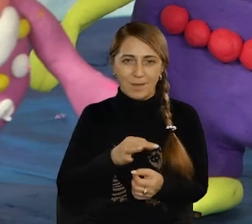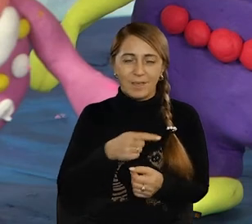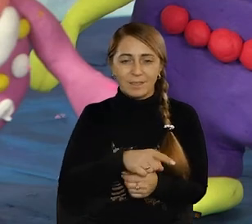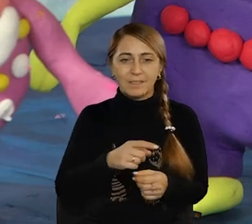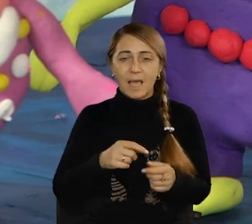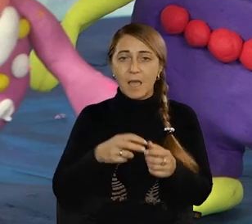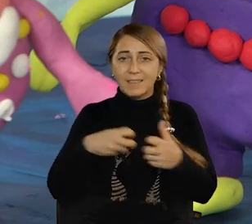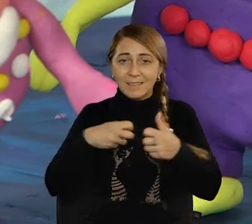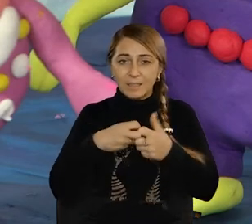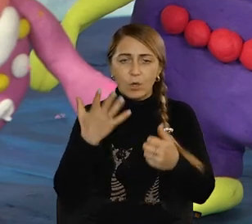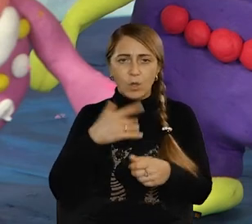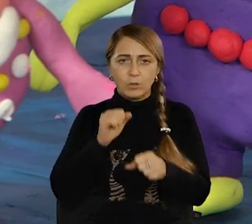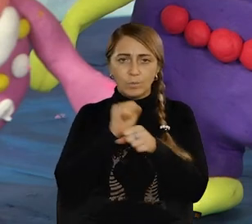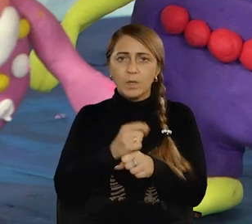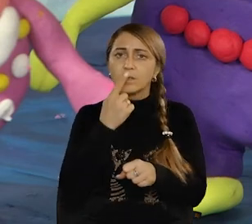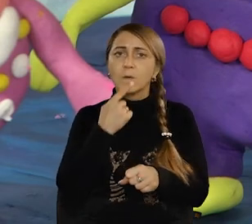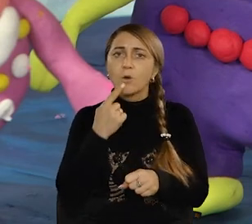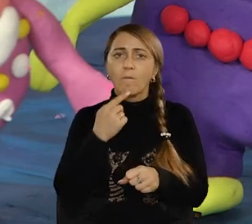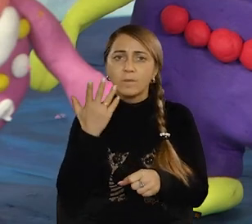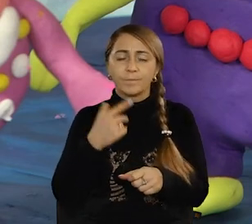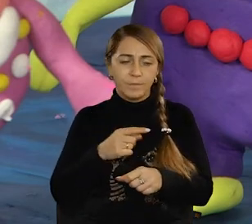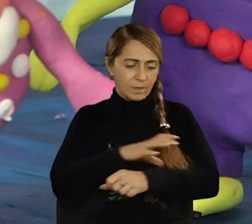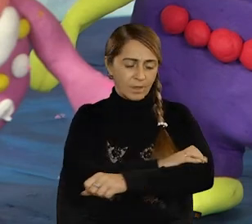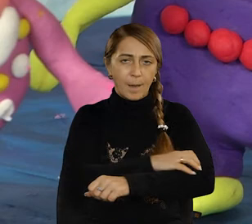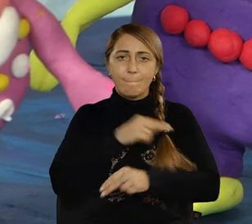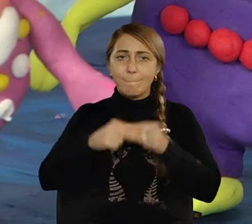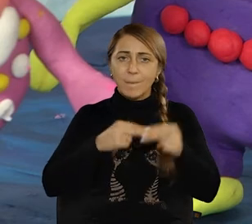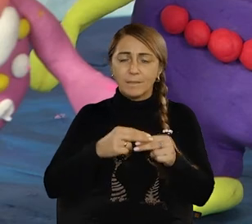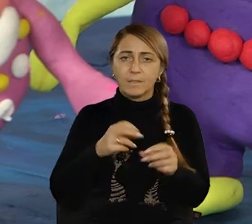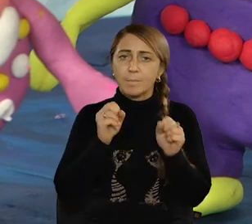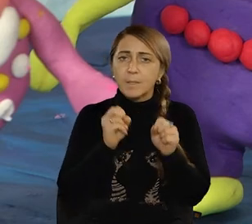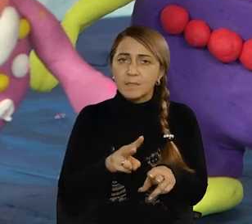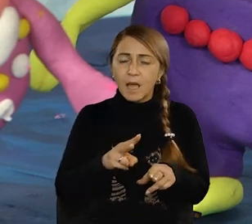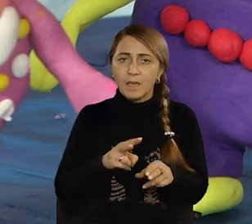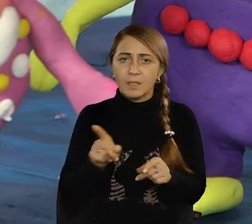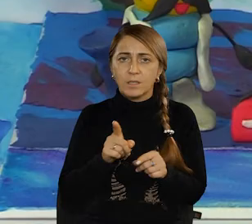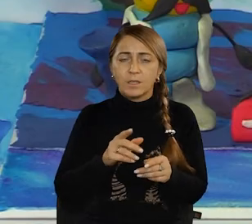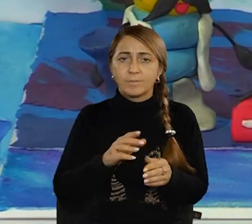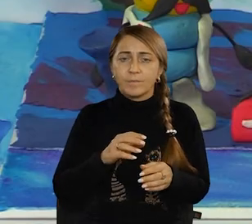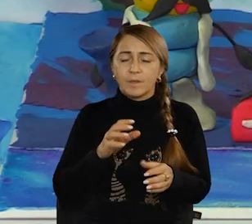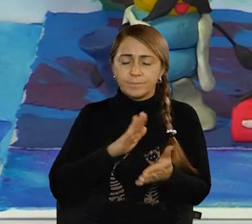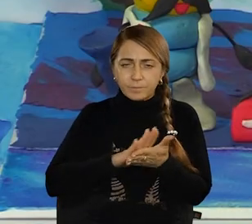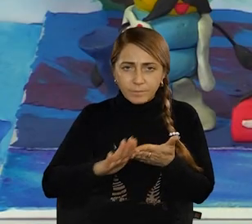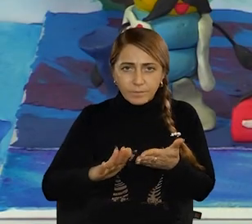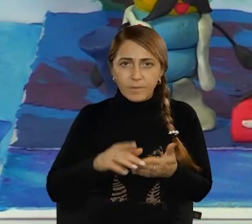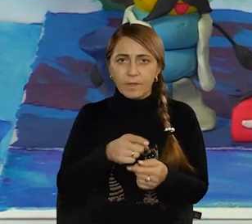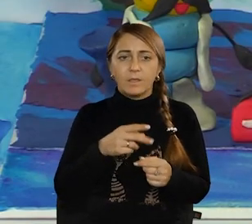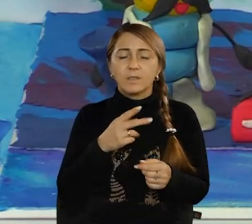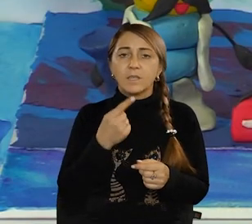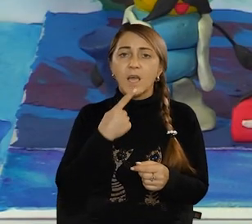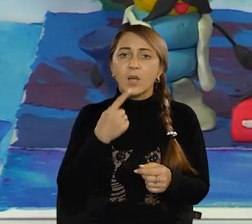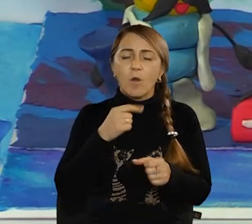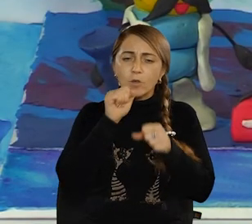джгут, яким зупиняють кровотечі, бинт, спеціальні оброблені антисептичні серветки. Оце